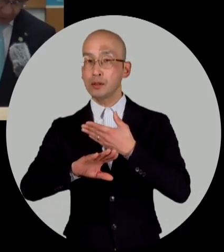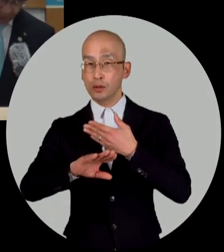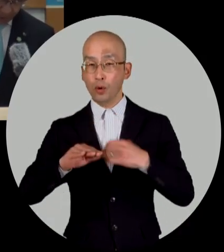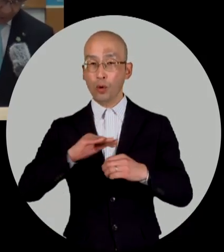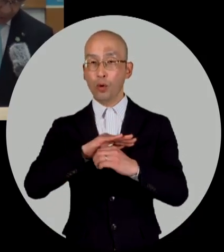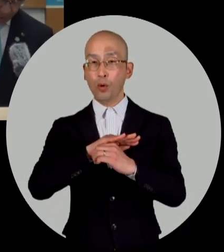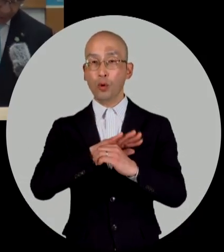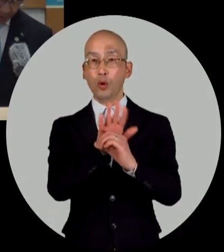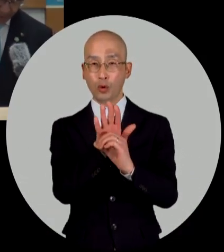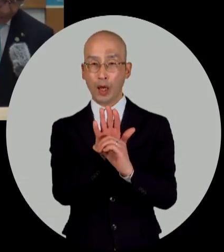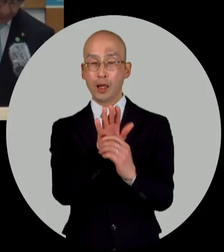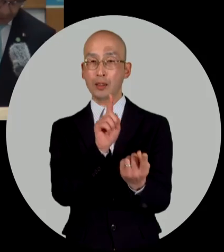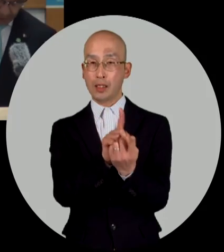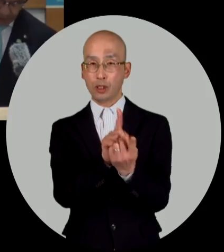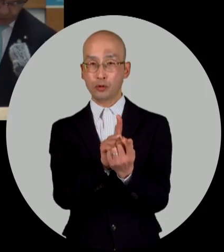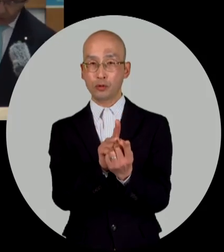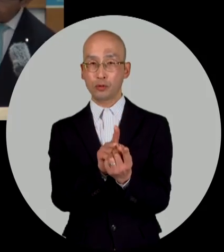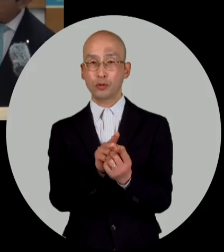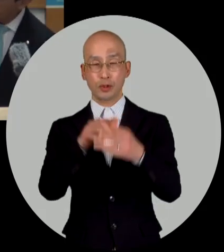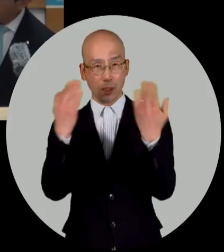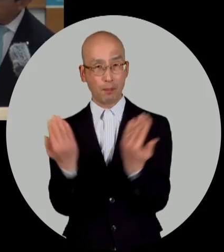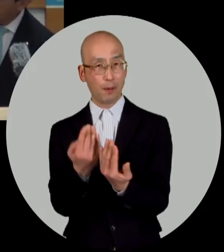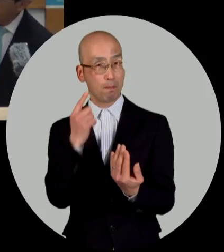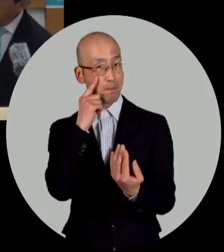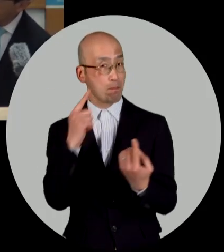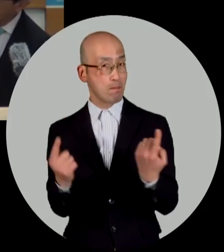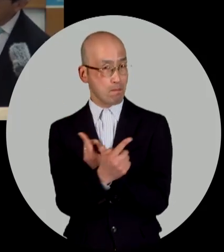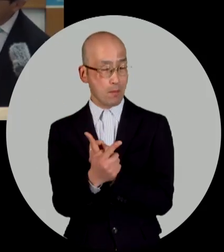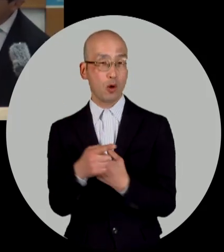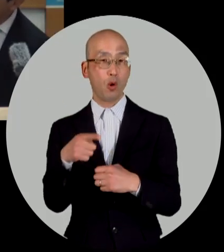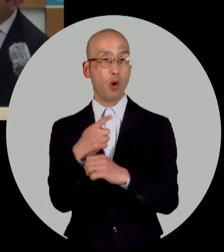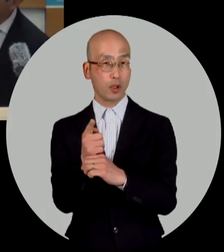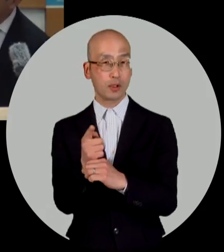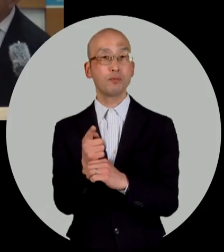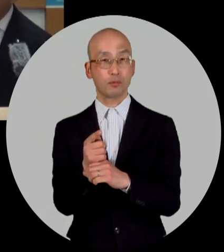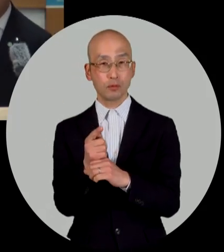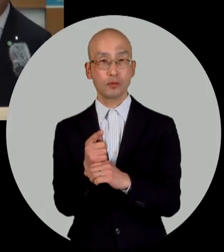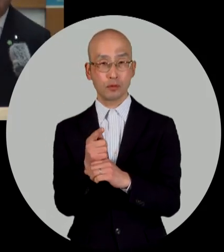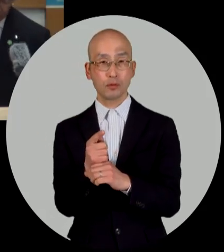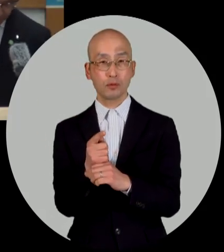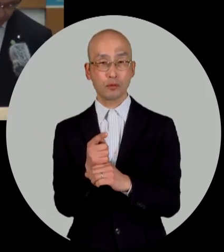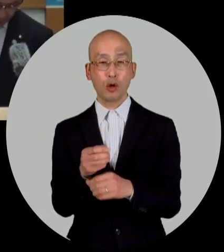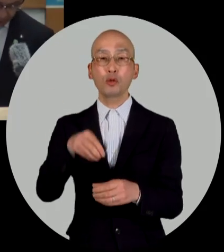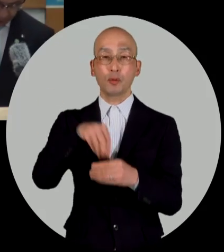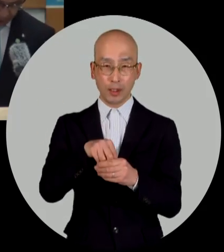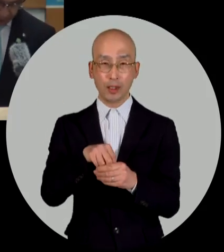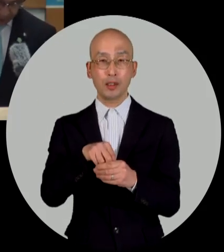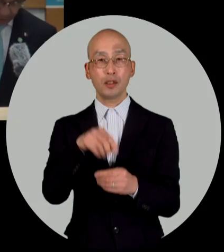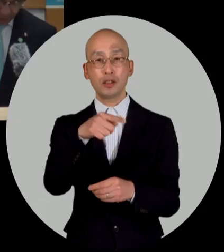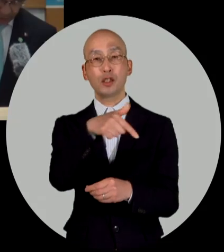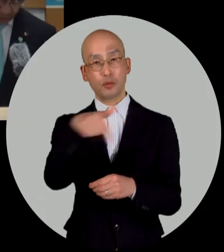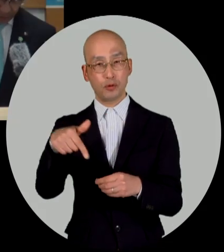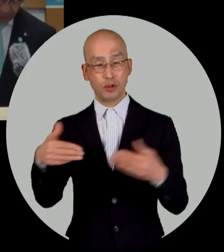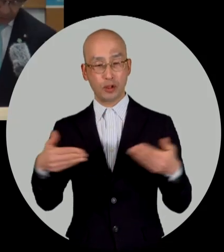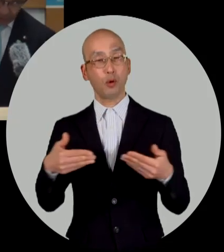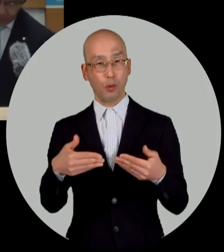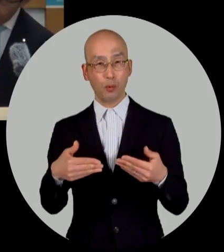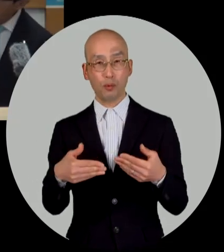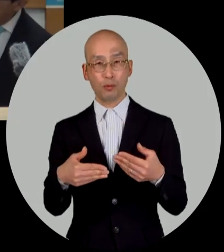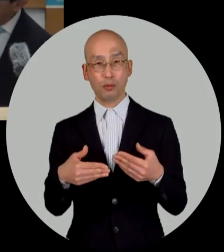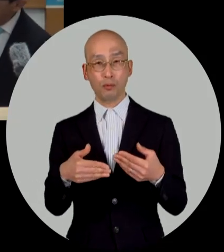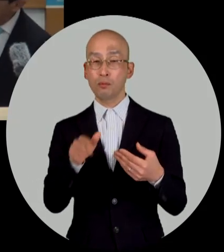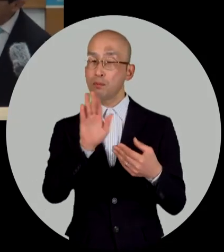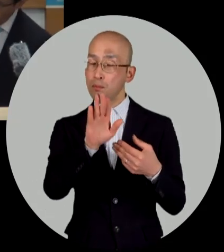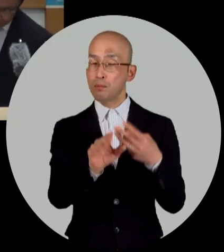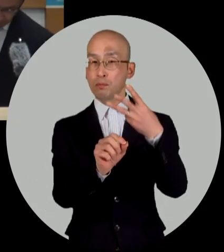全般につきましては見直し方針を踏まえまして、一部の事業につきましては今年度